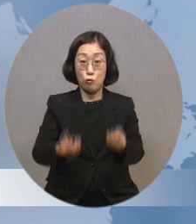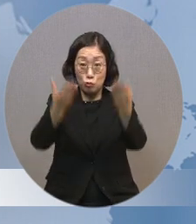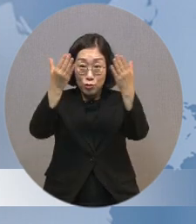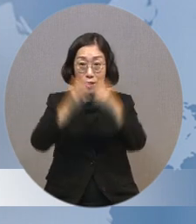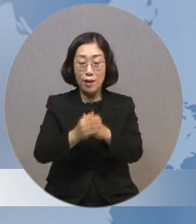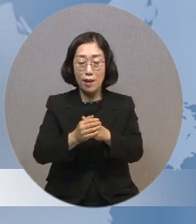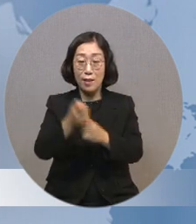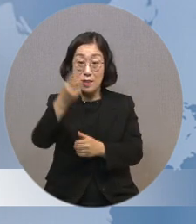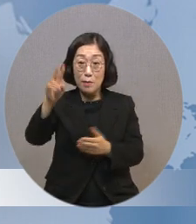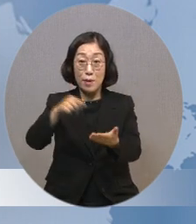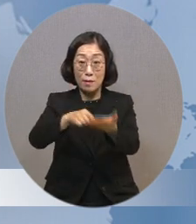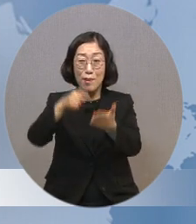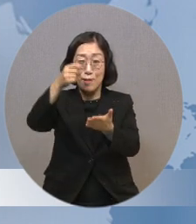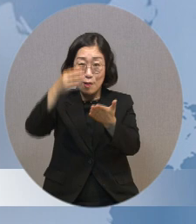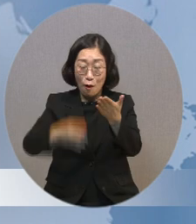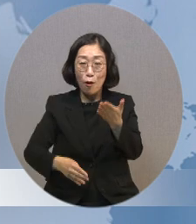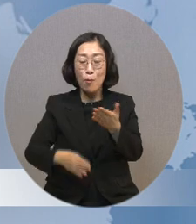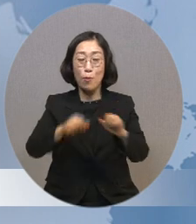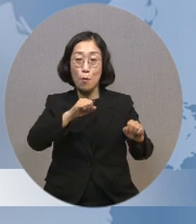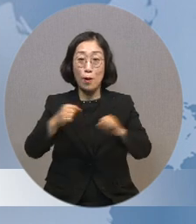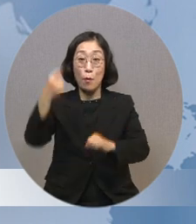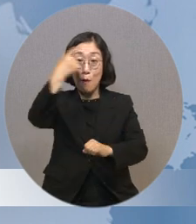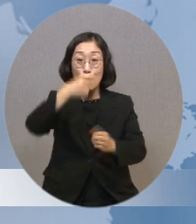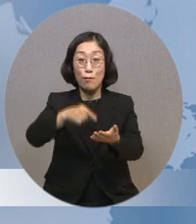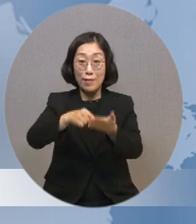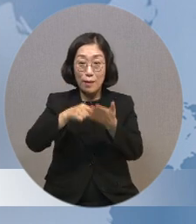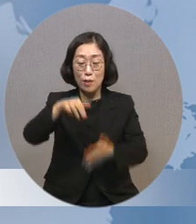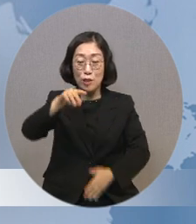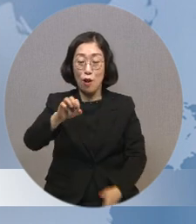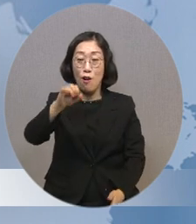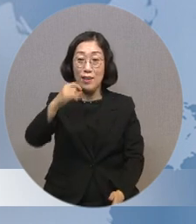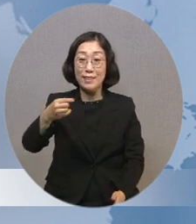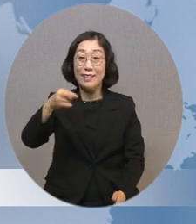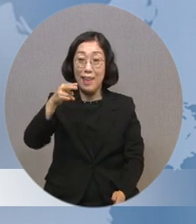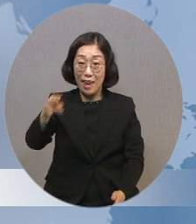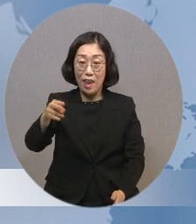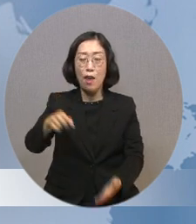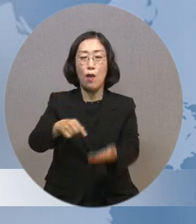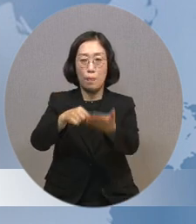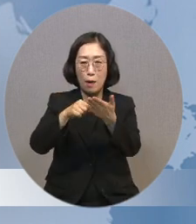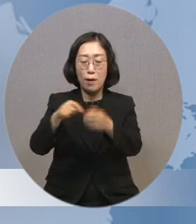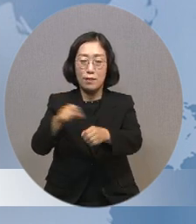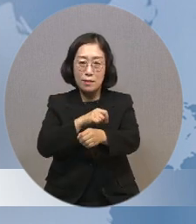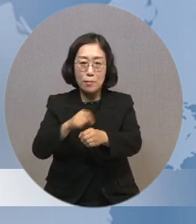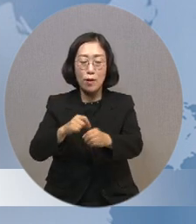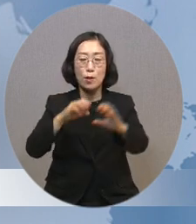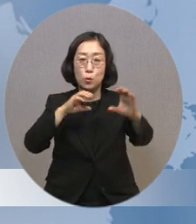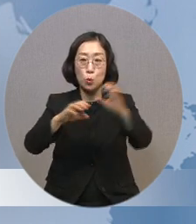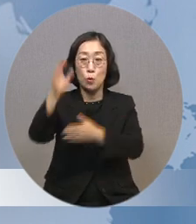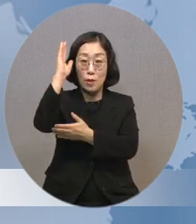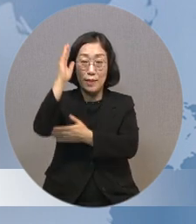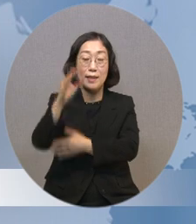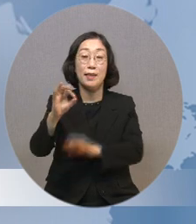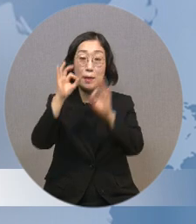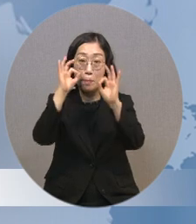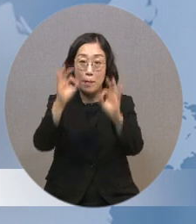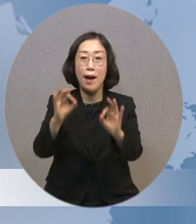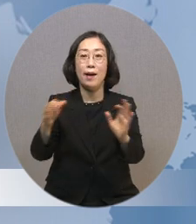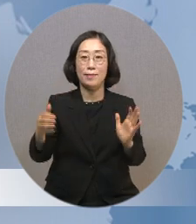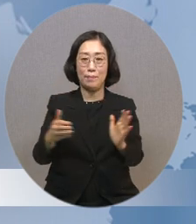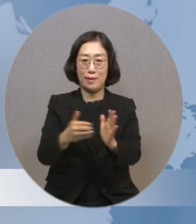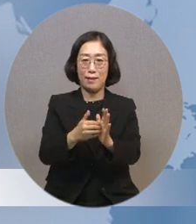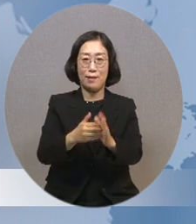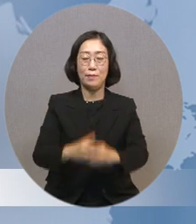TV 프로그램에 출연해 활발히 활동하고 있는 정은혜 작가의 참여로 특별한 소통도 이루어졌는데요. 정은선